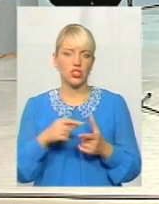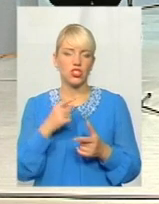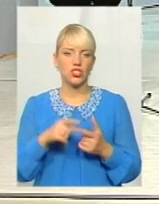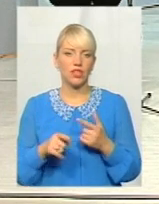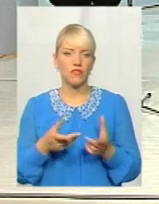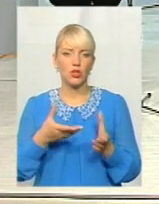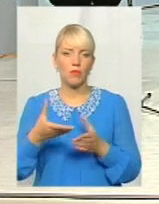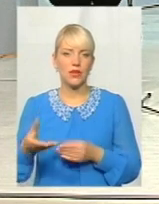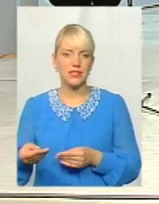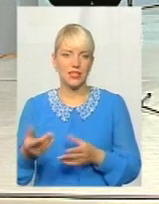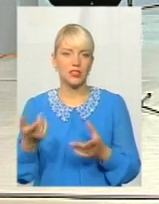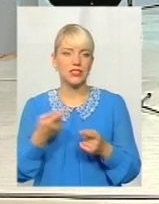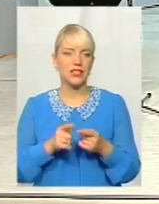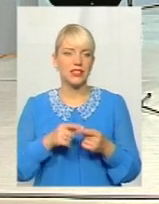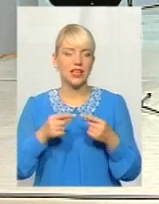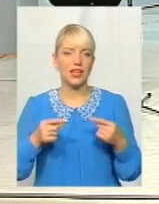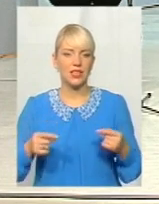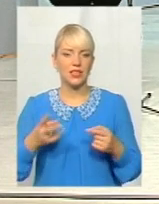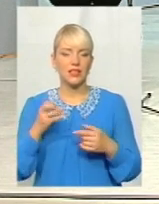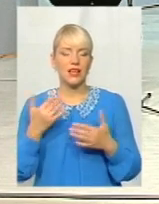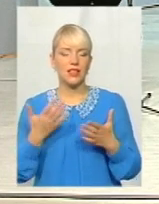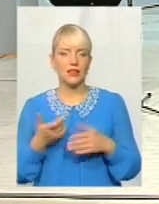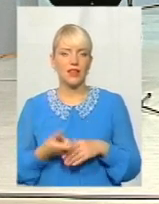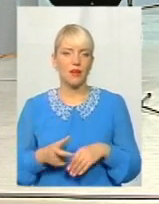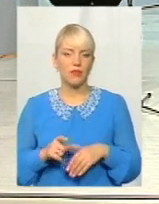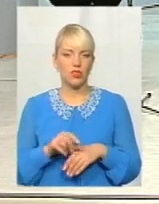відобразилися якісь ті речі, які найбільш